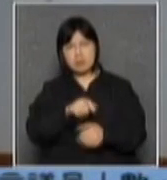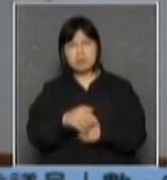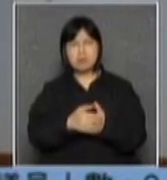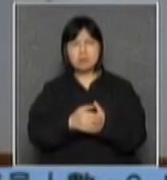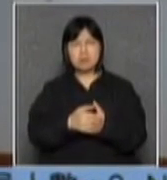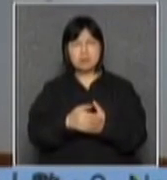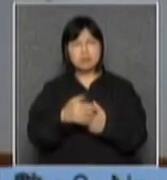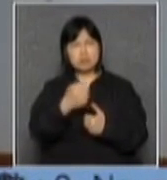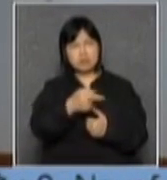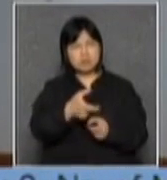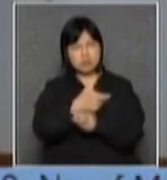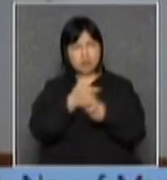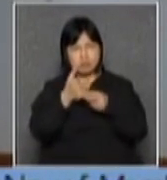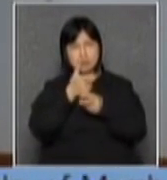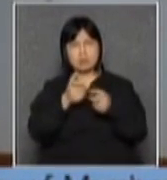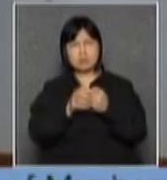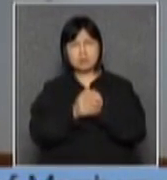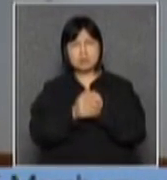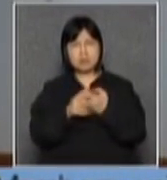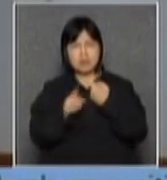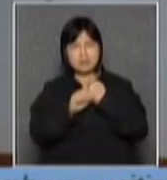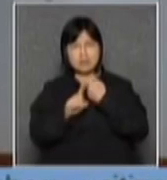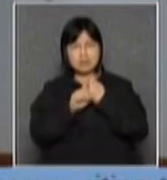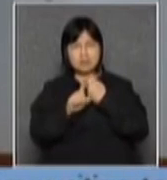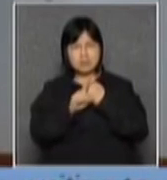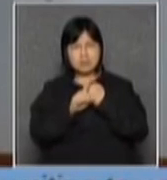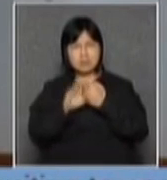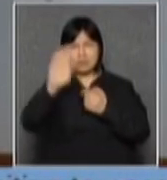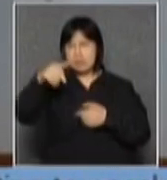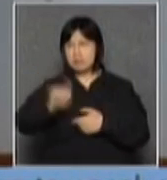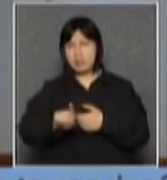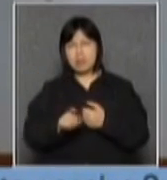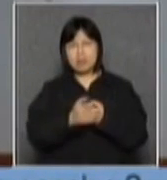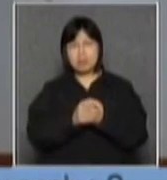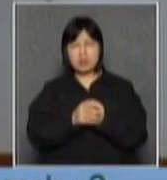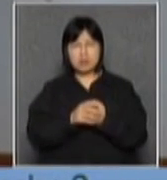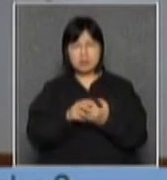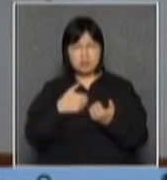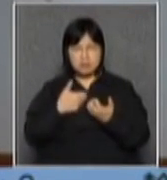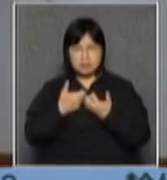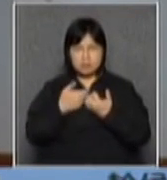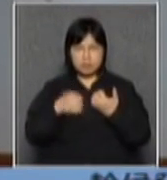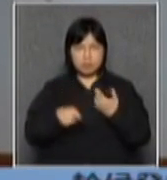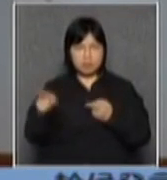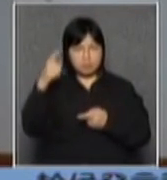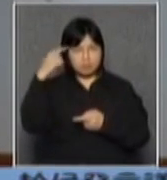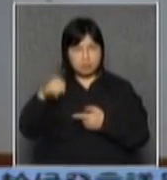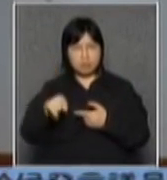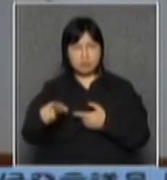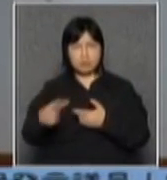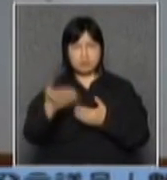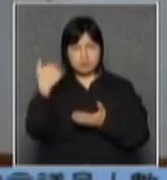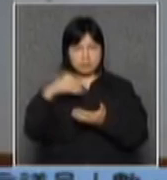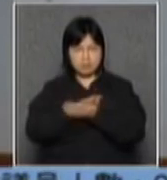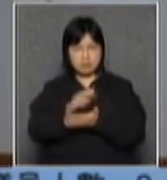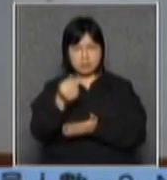司長啊，嗰個財政危機嘅源頭喺邊度嚟咧？你係咪不可估慮嘅咧？你諗到十幾年之後嘅嘢，